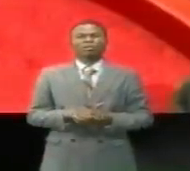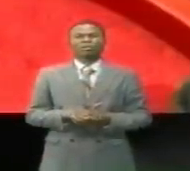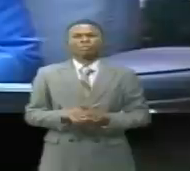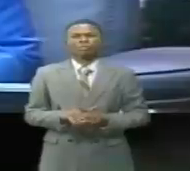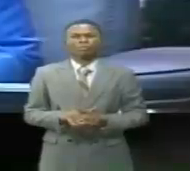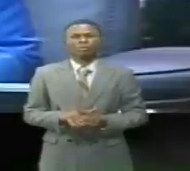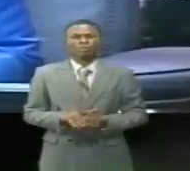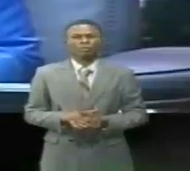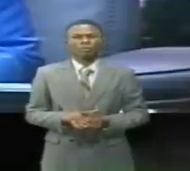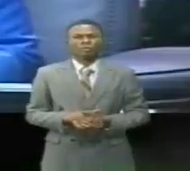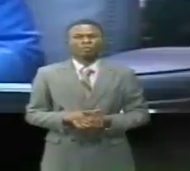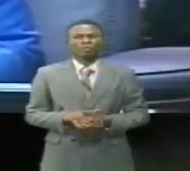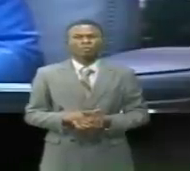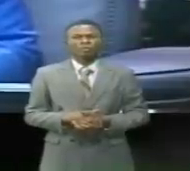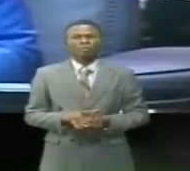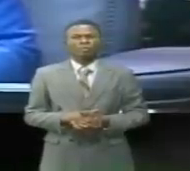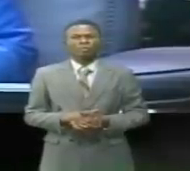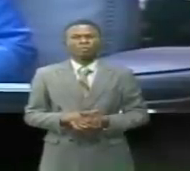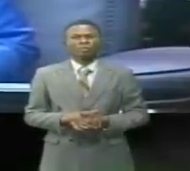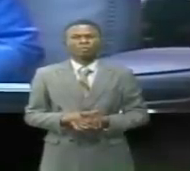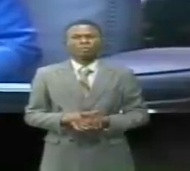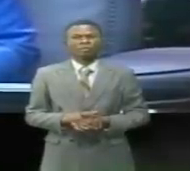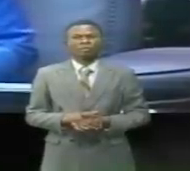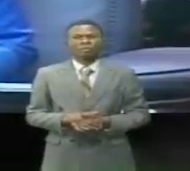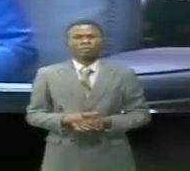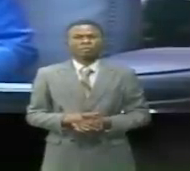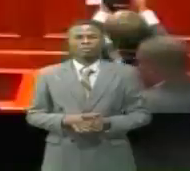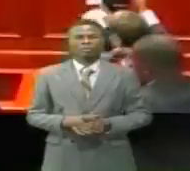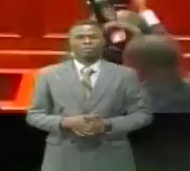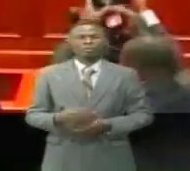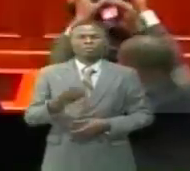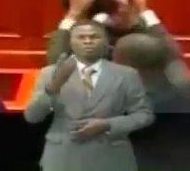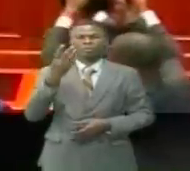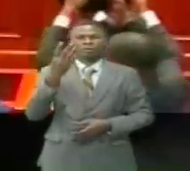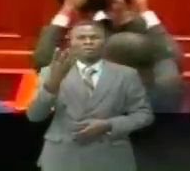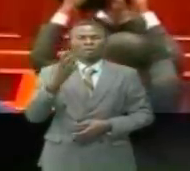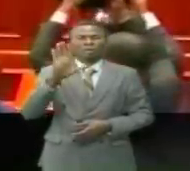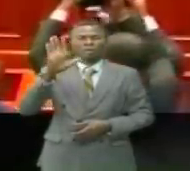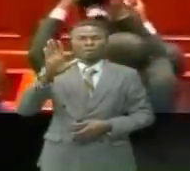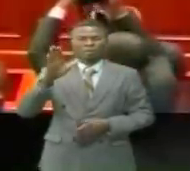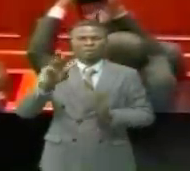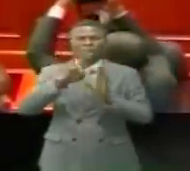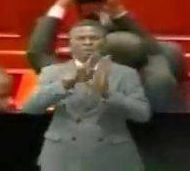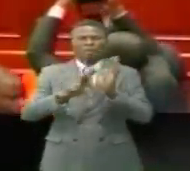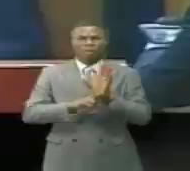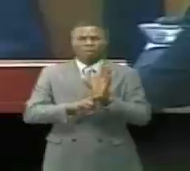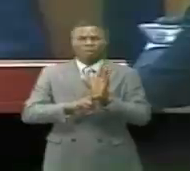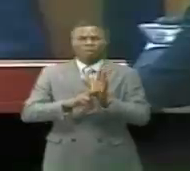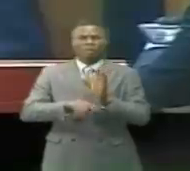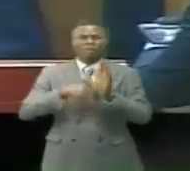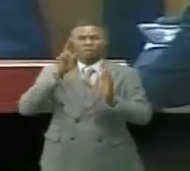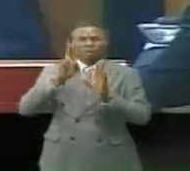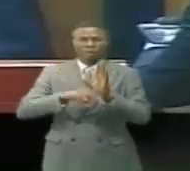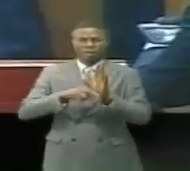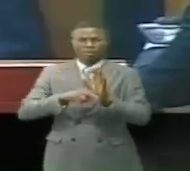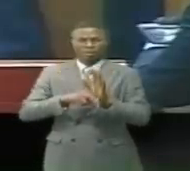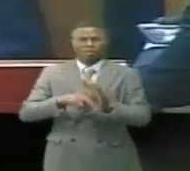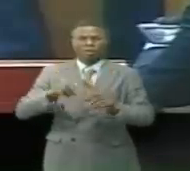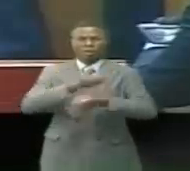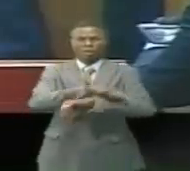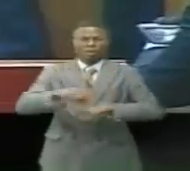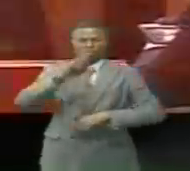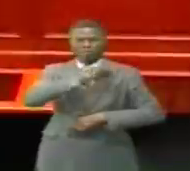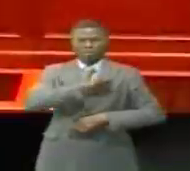Conformément aux prescrits de l'article 233 alinéa 4 et 5 du règlement intérieur du Sénat qui dispose qu'à la fin de ses